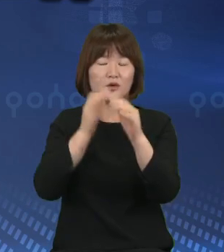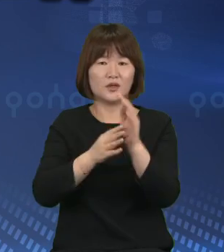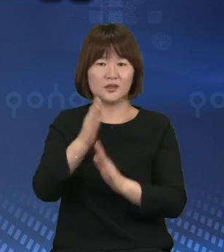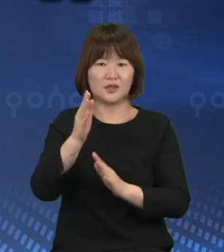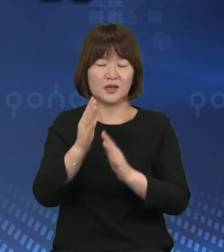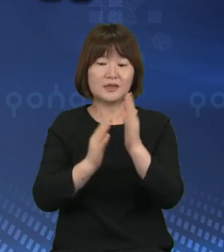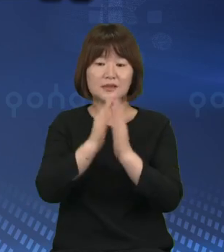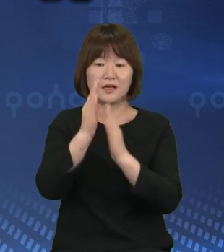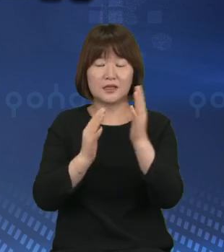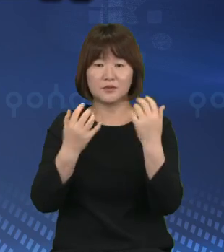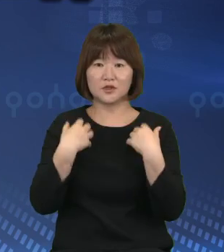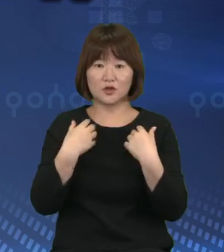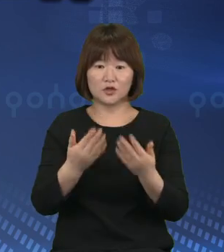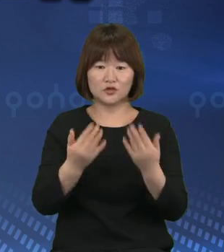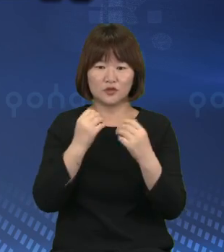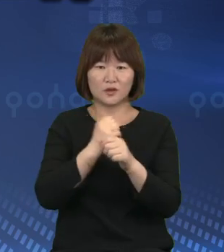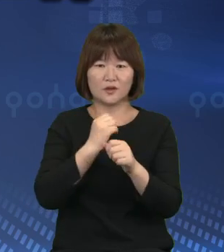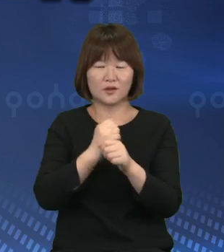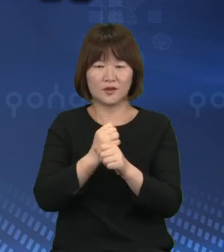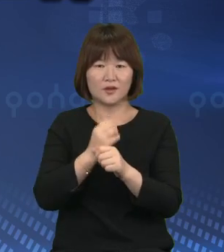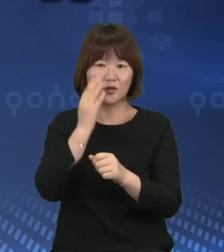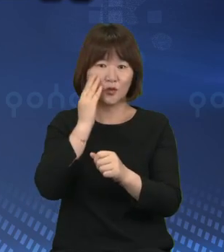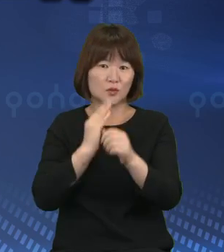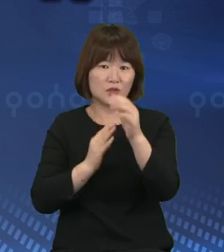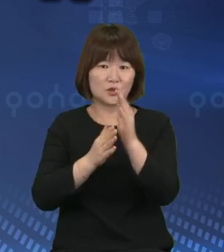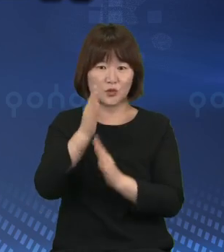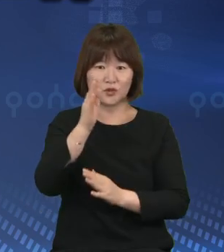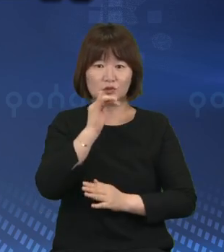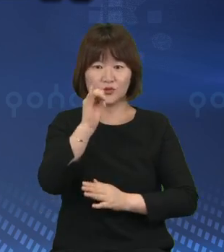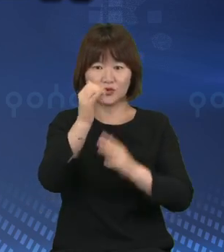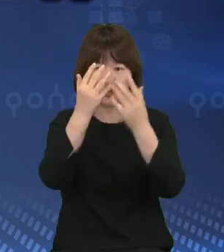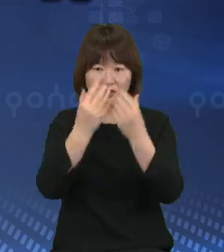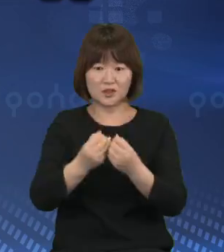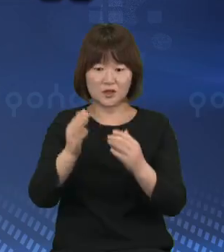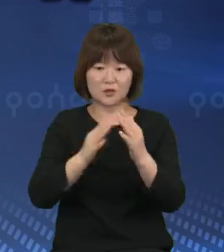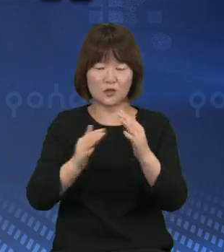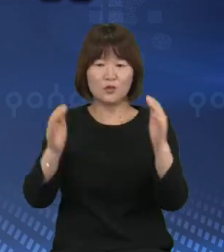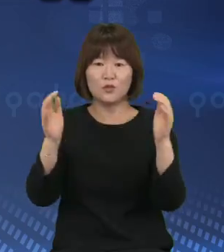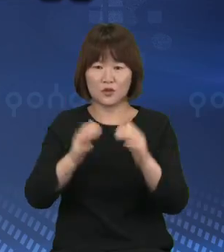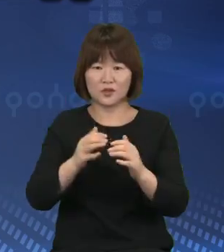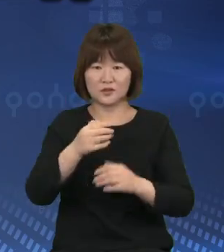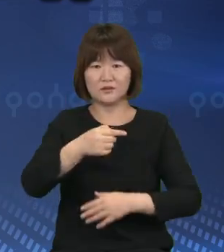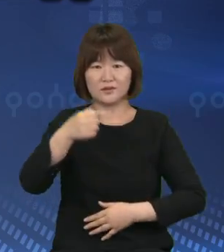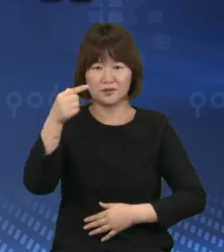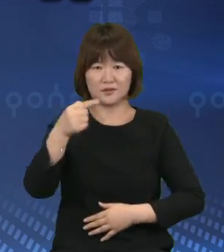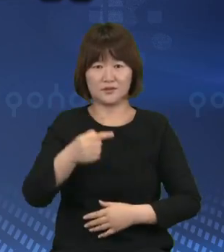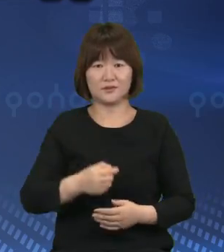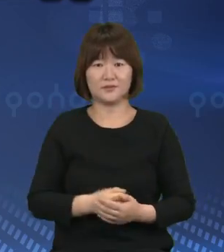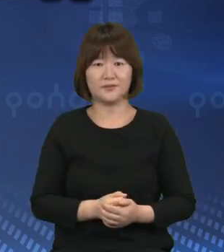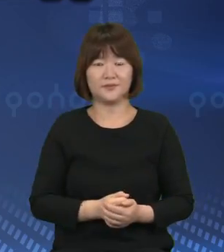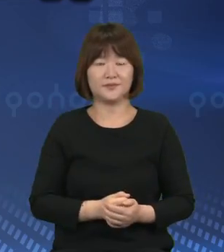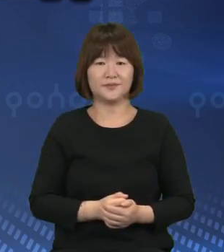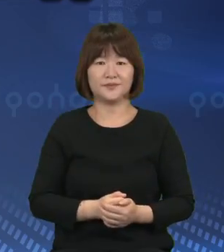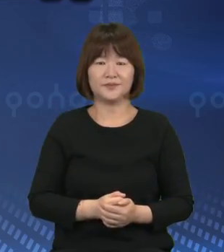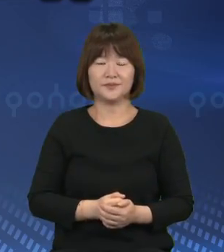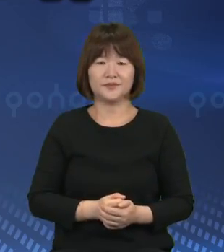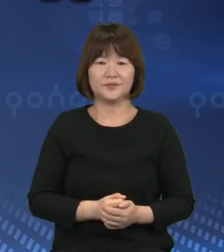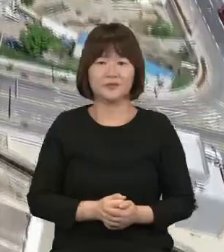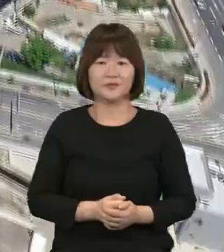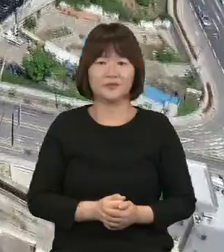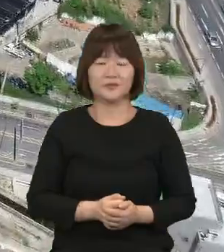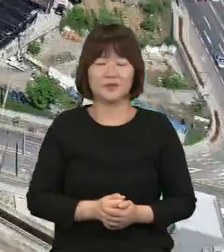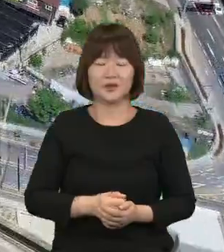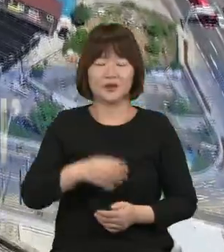발했습니다. 포항시가 산림청이 주관한 녹색 도시 우수사례 공모에서 도시숲 부문 최우수상을 수상했습니다.